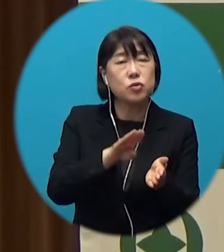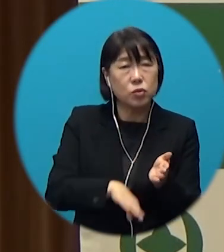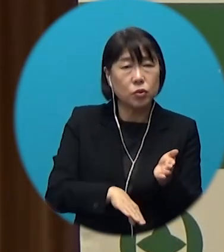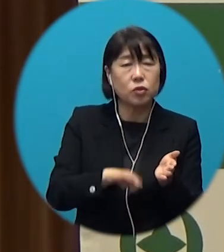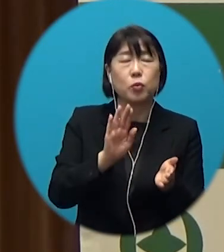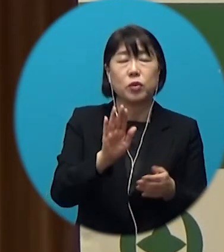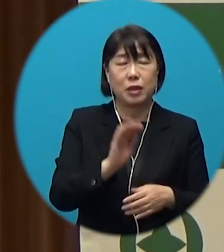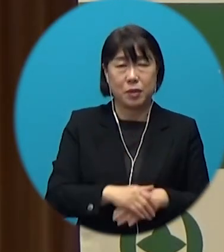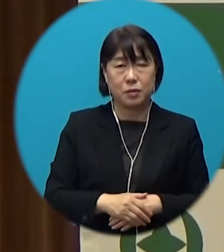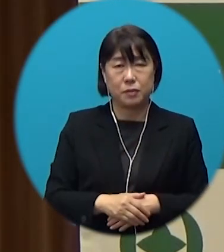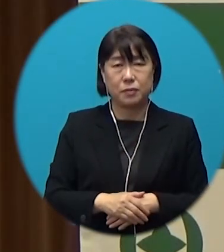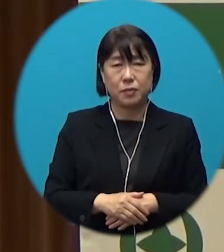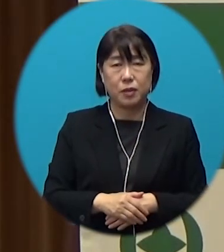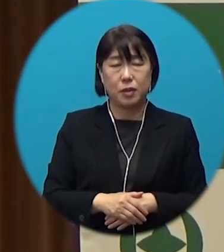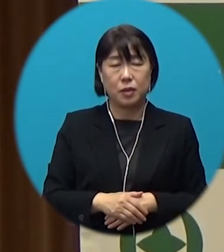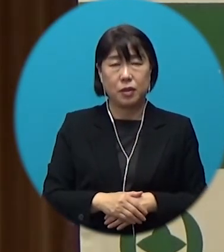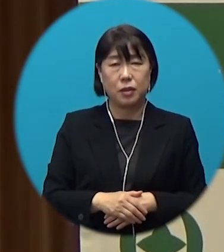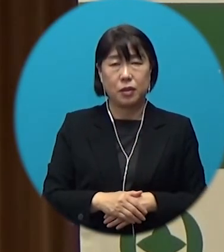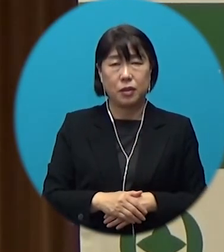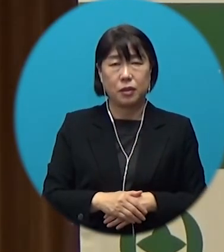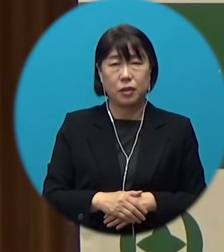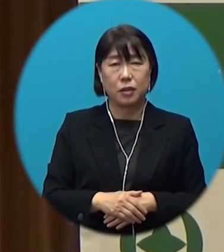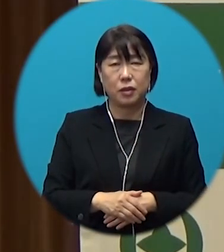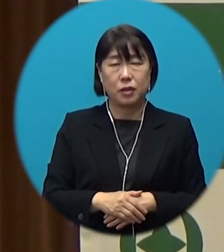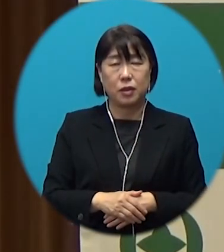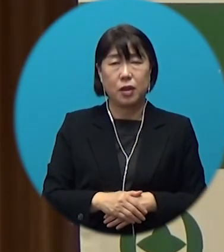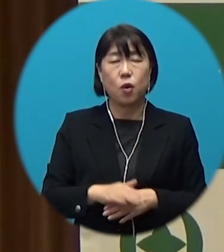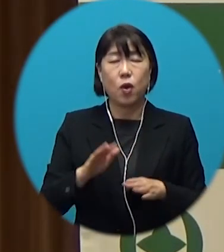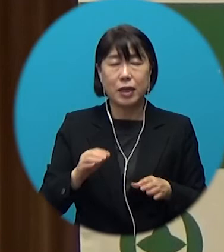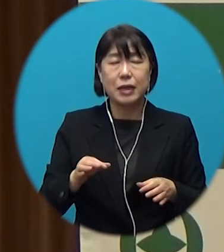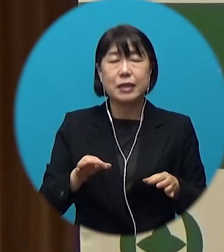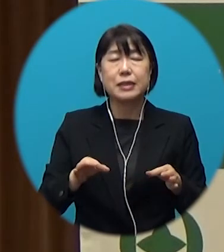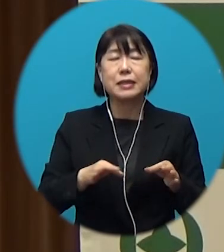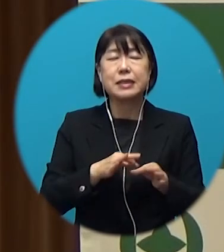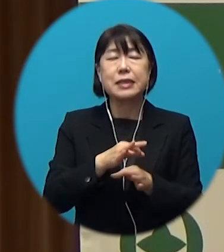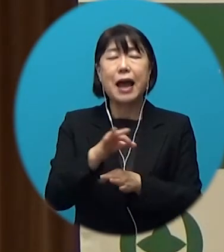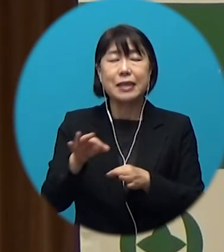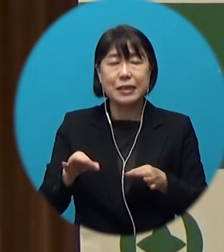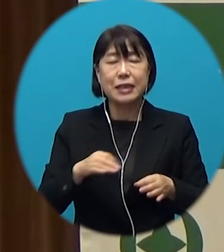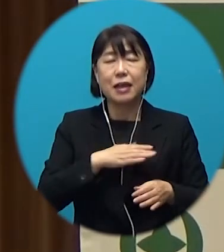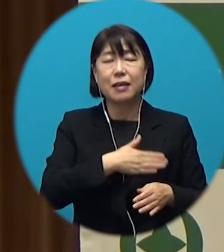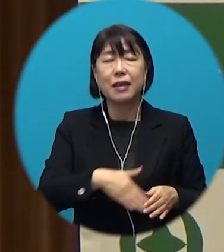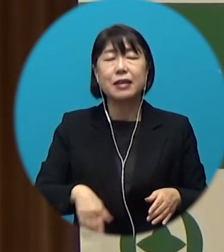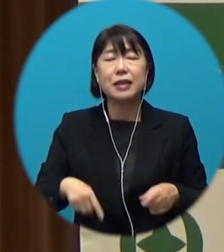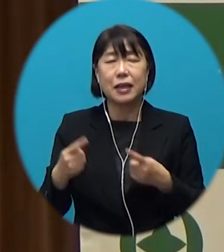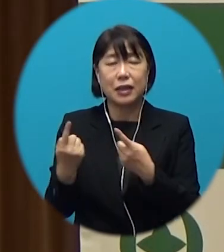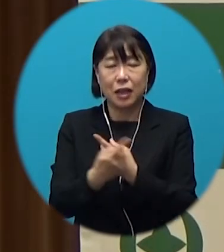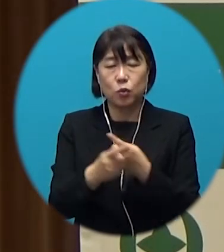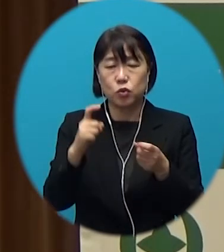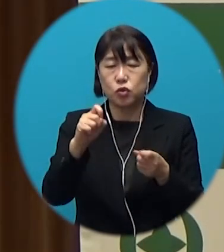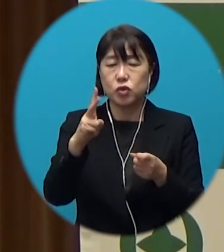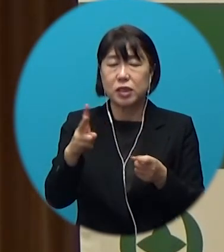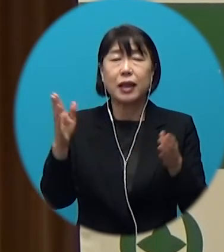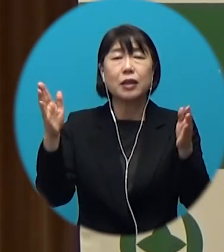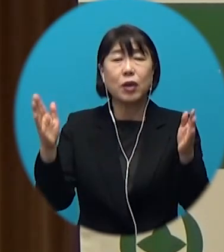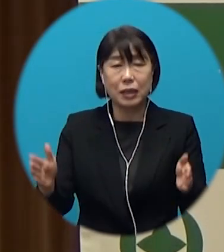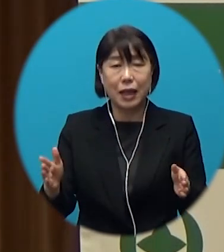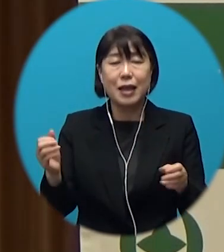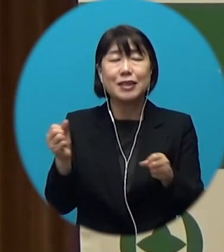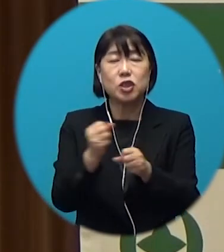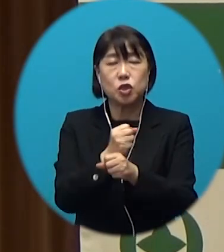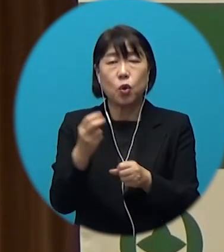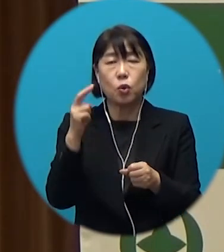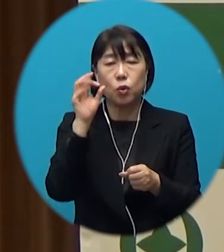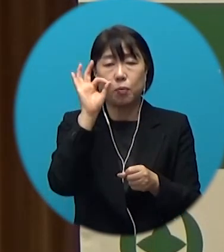。この財政健全化プランの10年余りの間で、かなり事業の見直しは進んでまいり